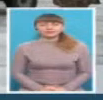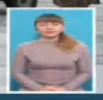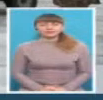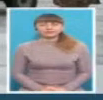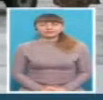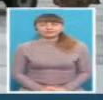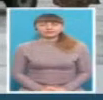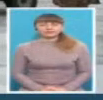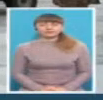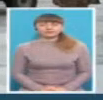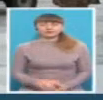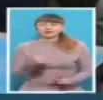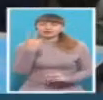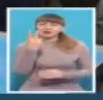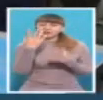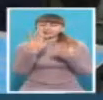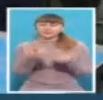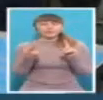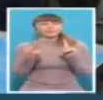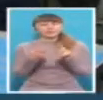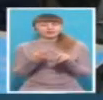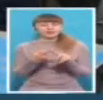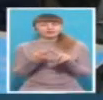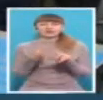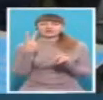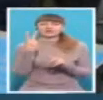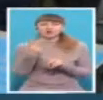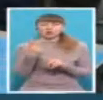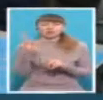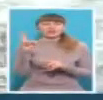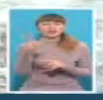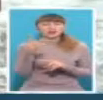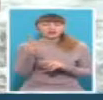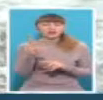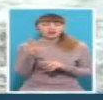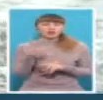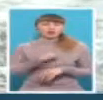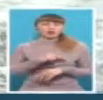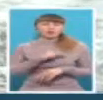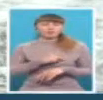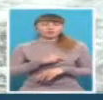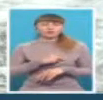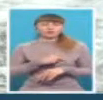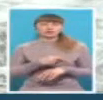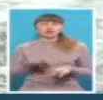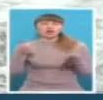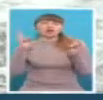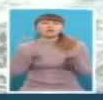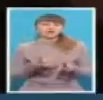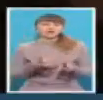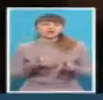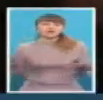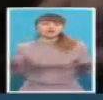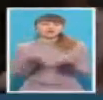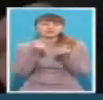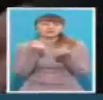Оқу жаттығу қыс кезеңіндегі төтенше жағдайларды жоюға азаматтық қорғау мемлекеттік жүйесін және халықтық дайындық деңгейі мен